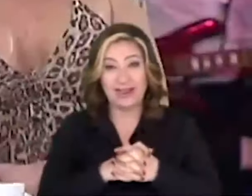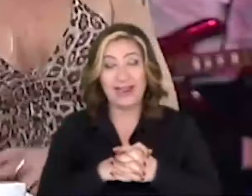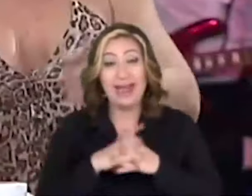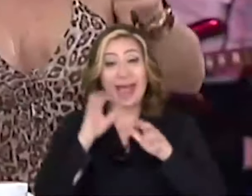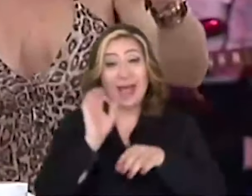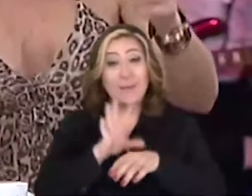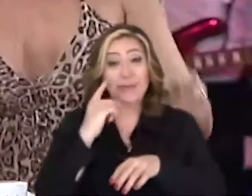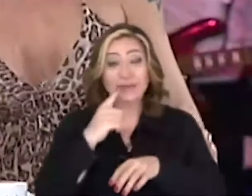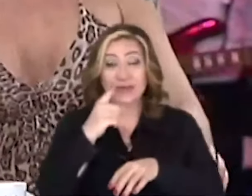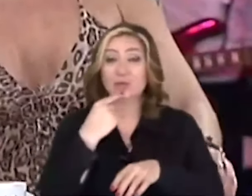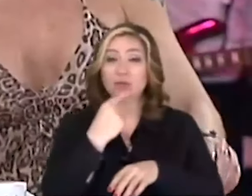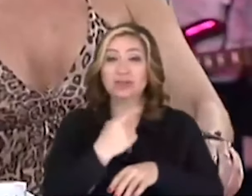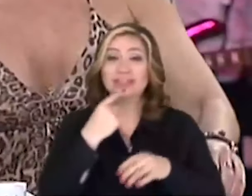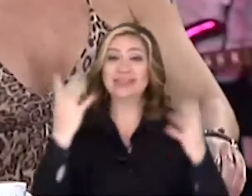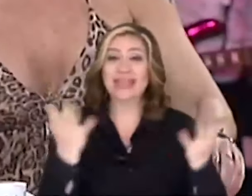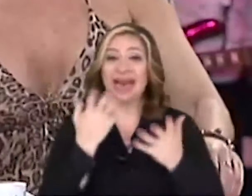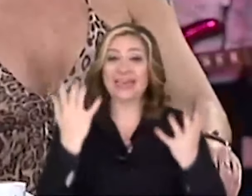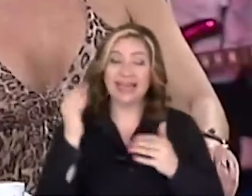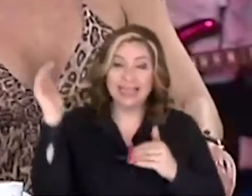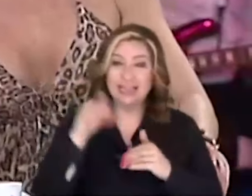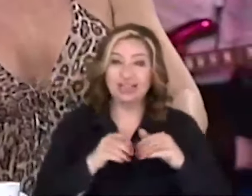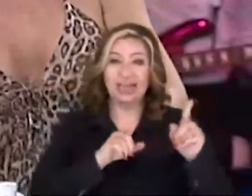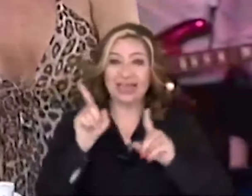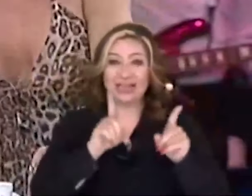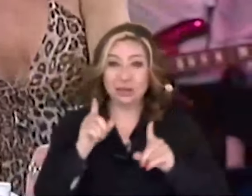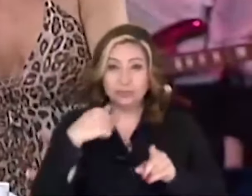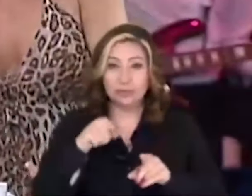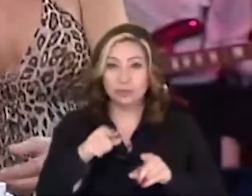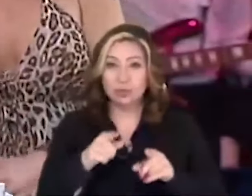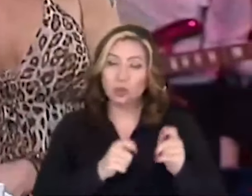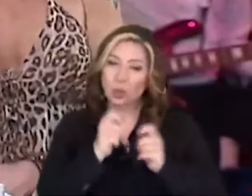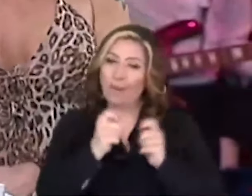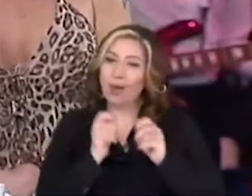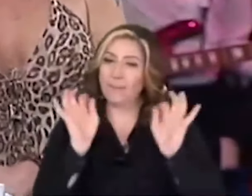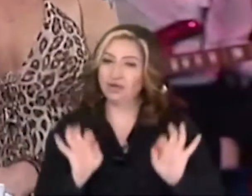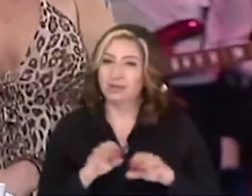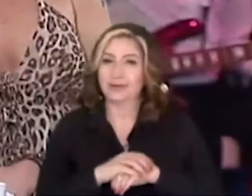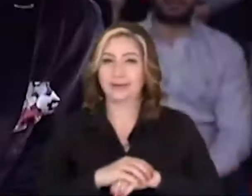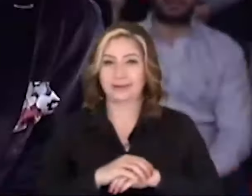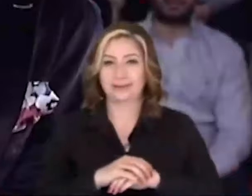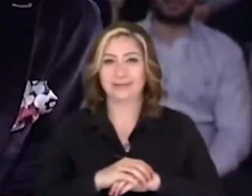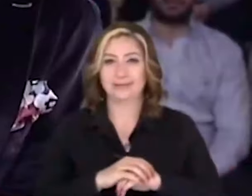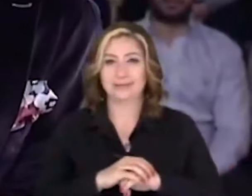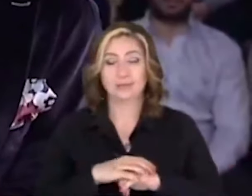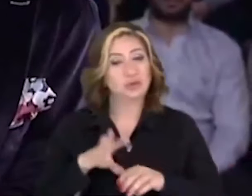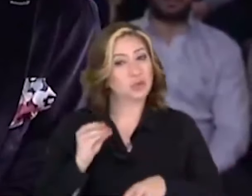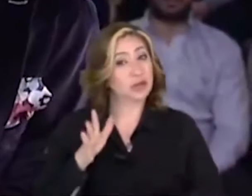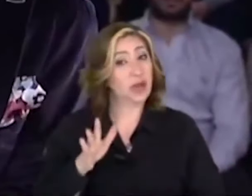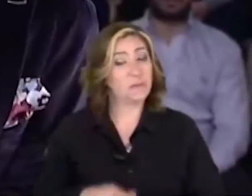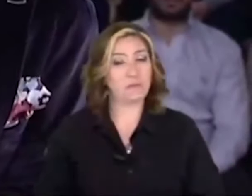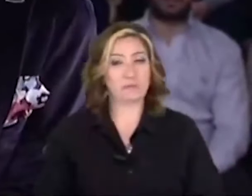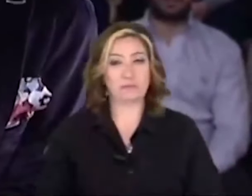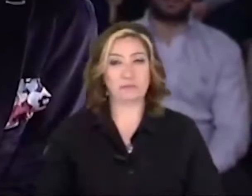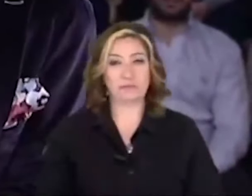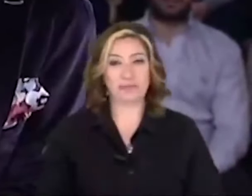mükemmelsin. Hemen bakacağım. Sen diyorsun ya senelerdir gelecek internette diye, biz de bunu evet. Feyiz aldık yani. Evet. Çok acayip. Çünkü öyle.